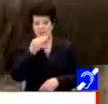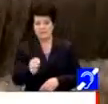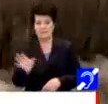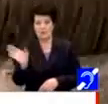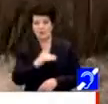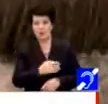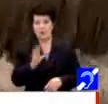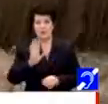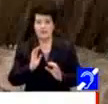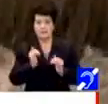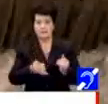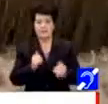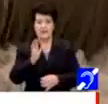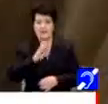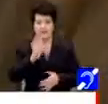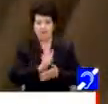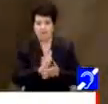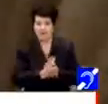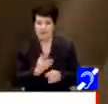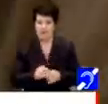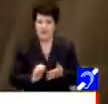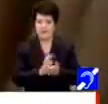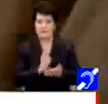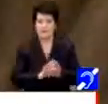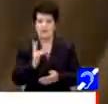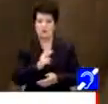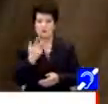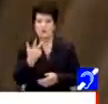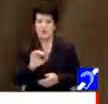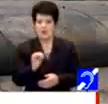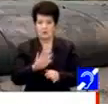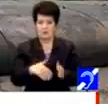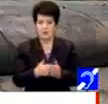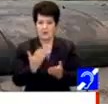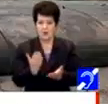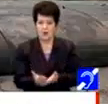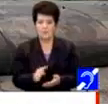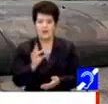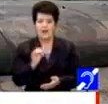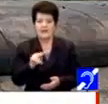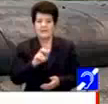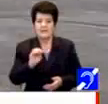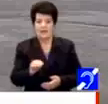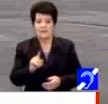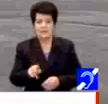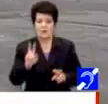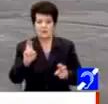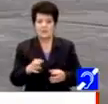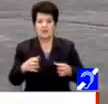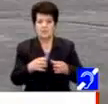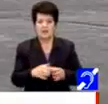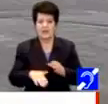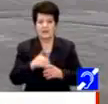toate deversările de ape uzate cu poluanți înregistrate din 23 august până acum ar fi regizate politic în contextul